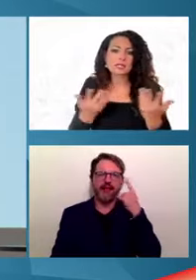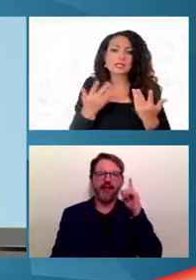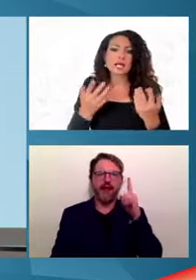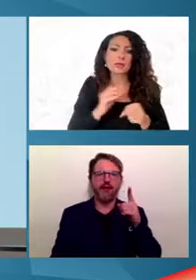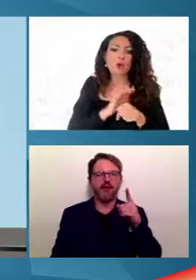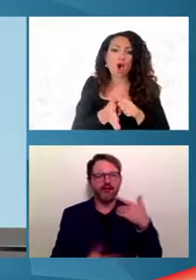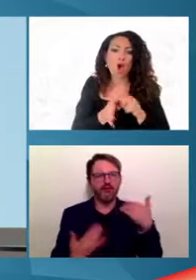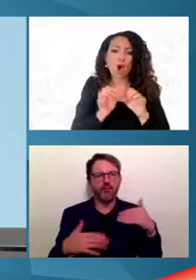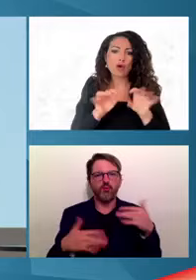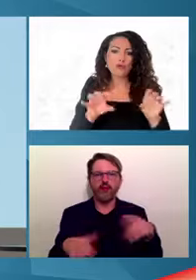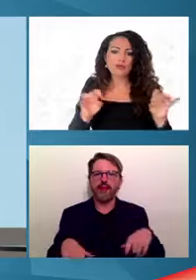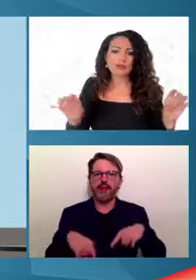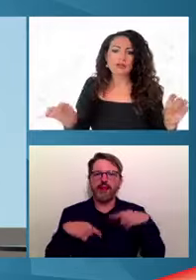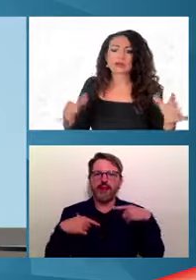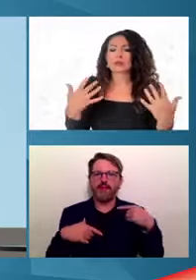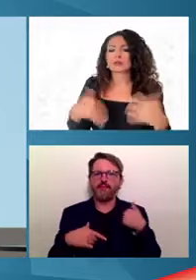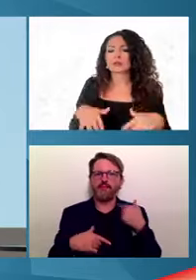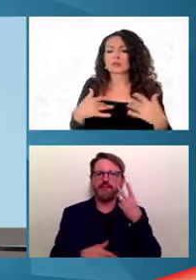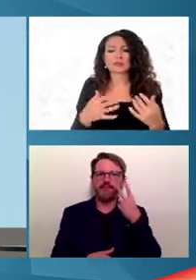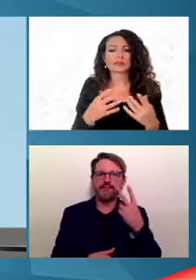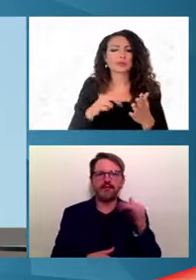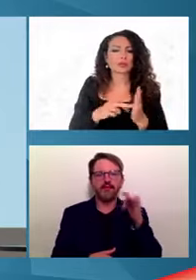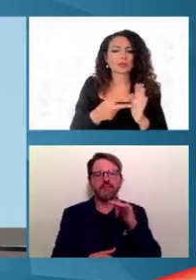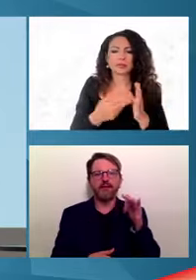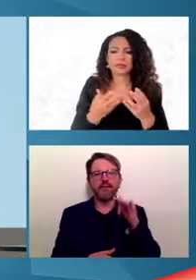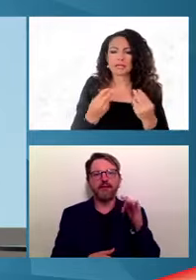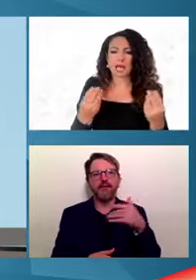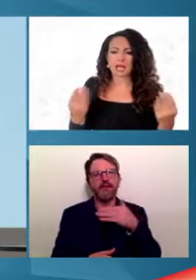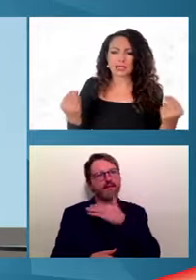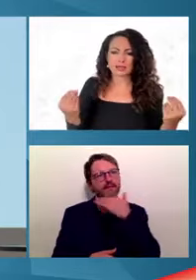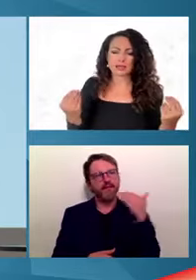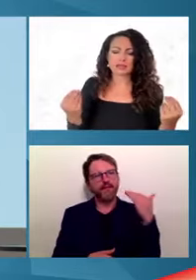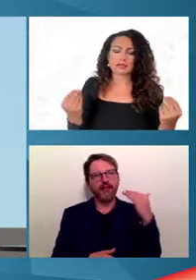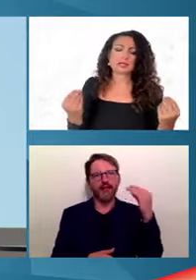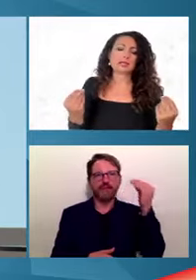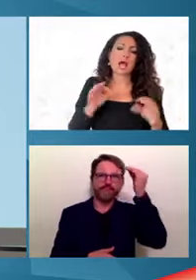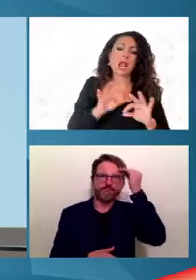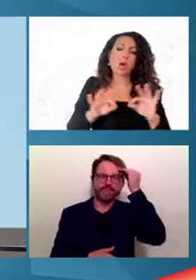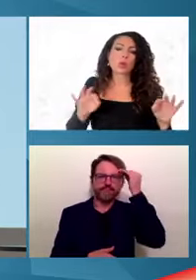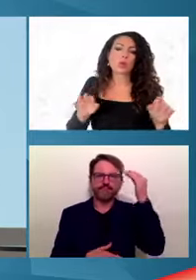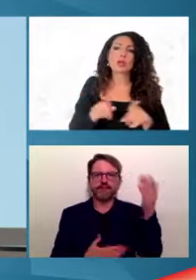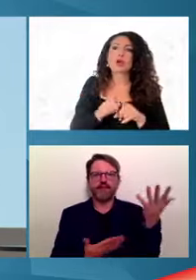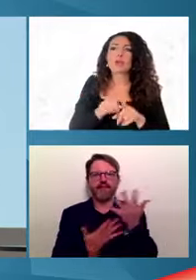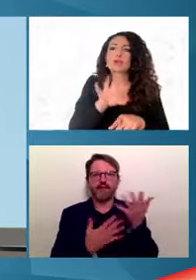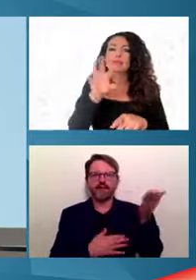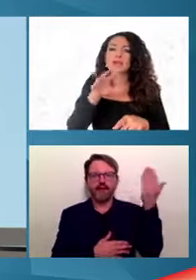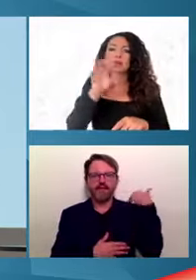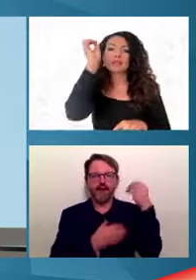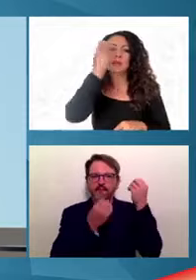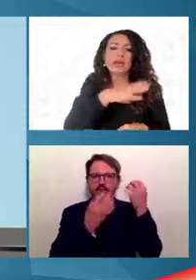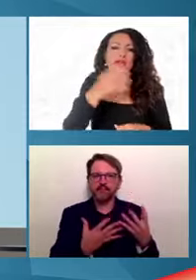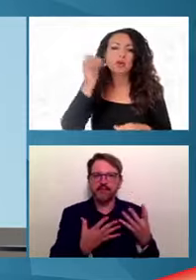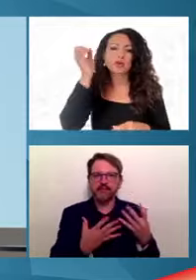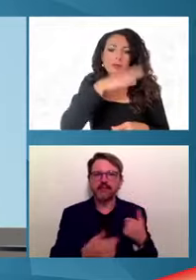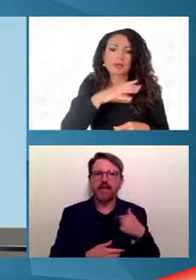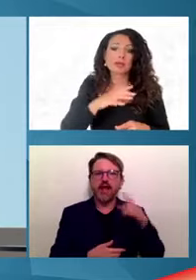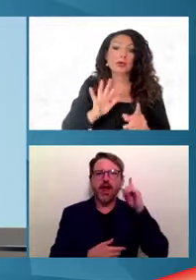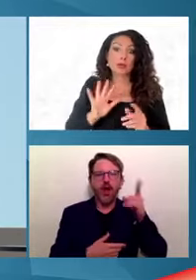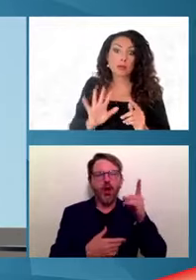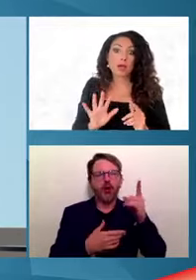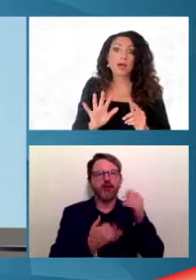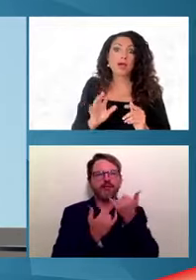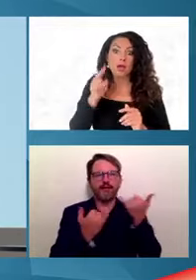lebhaft ist dann immer wieder uns vieles in Erinnerung, was da passiert ist. Auch die begleitenden